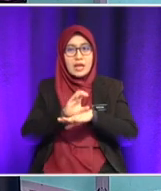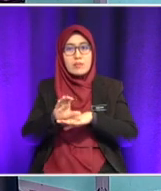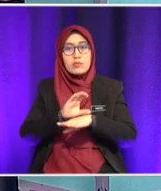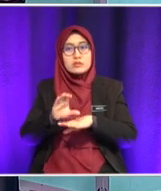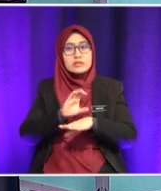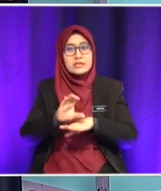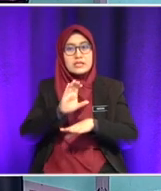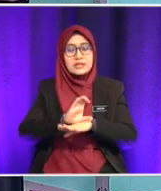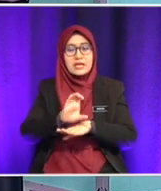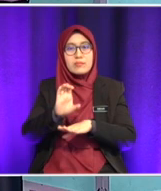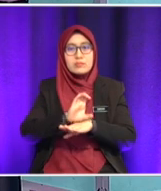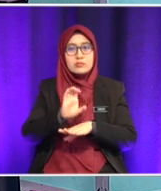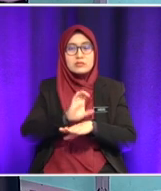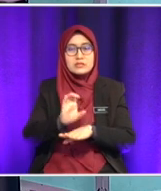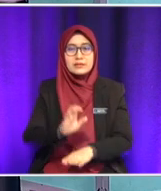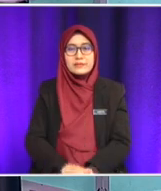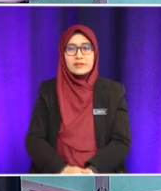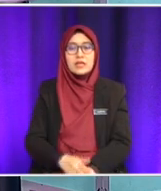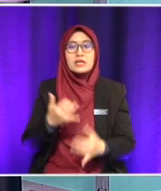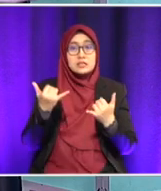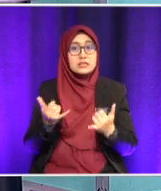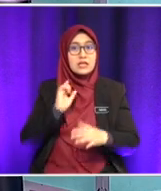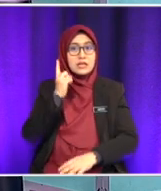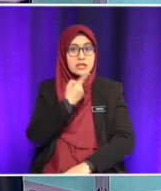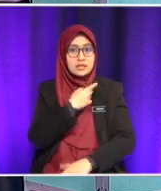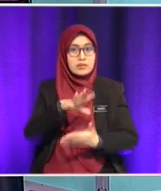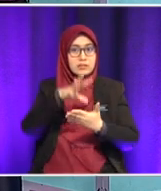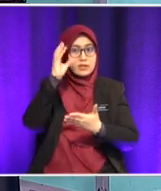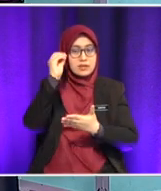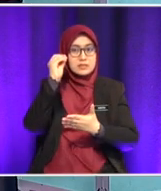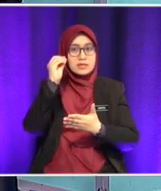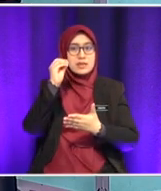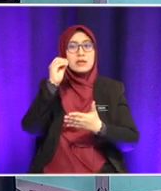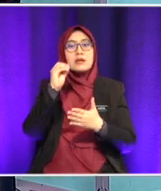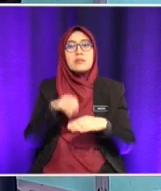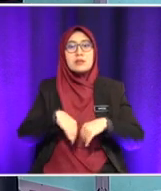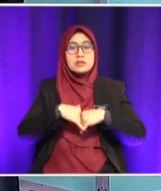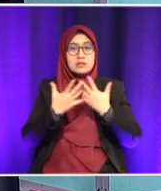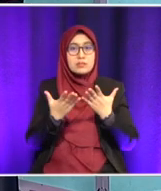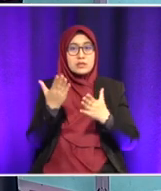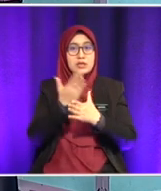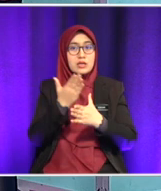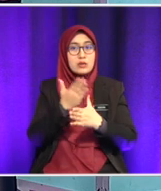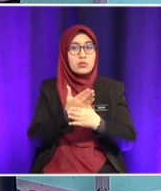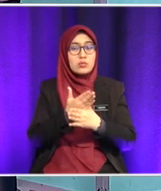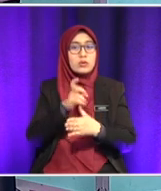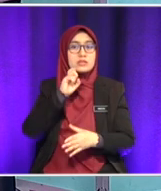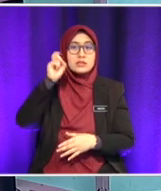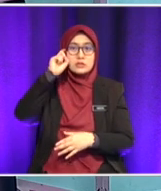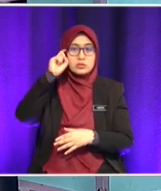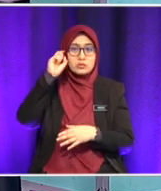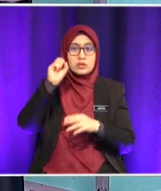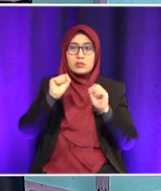gangguan itu berlaku Oke sekali yang kedua Bagaimana seksual